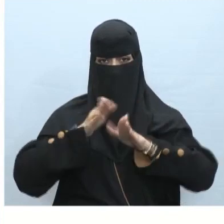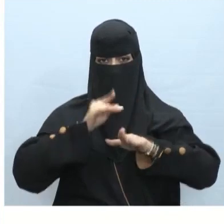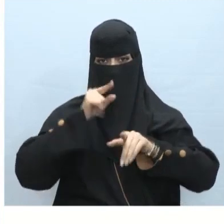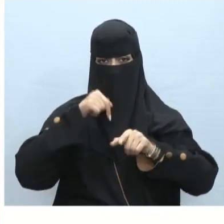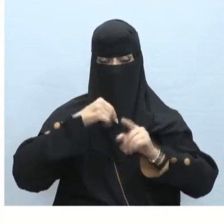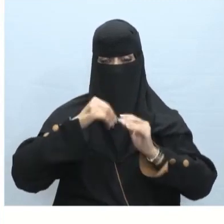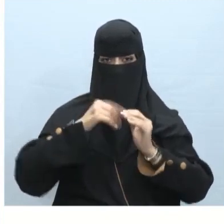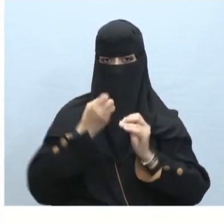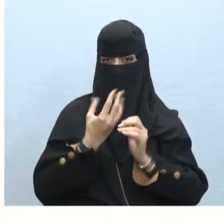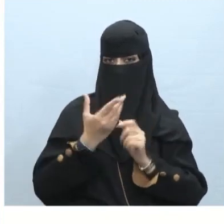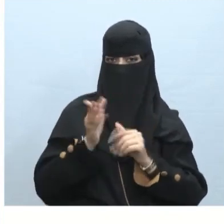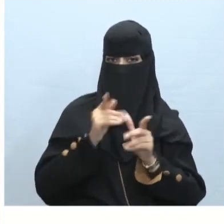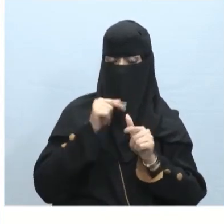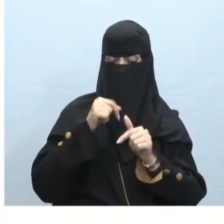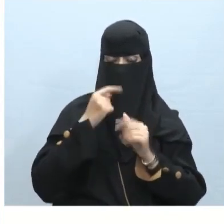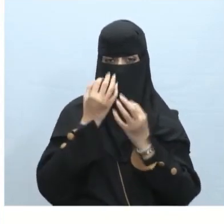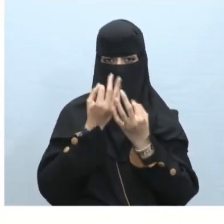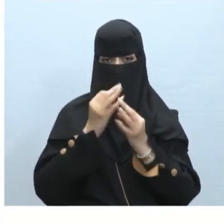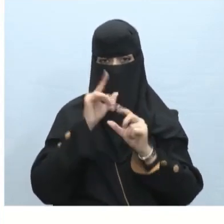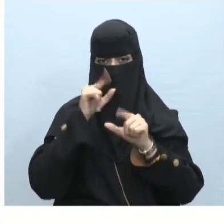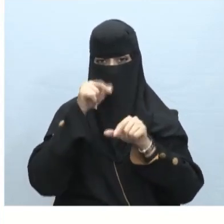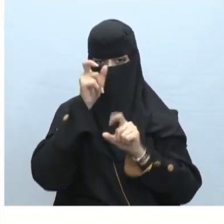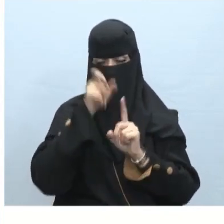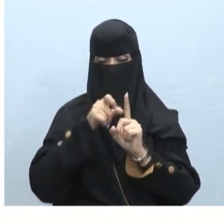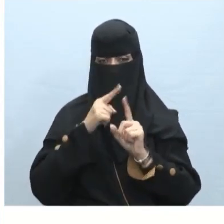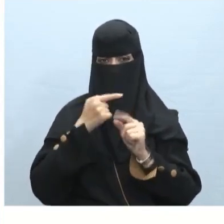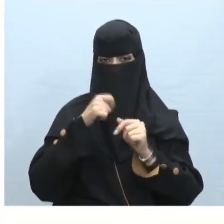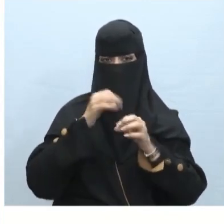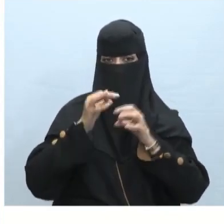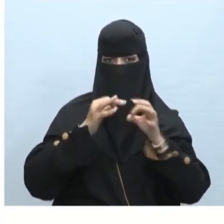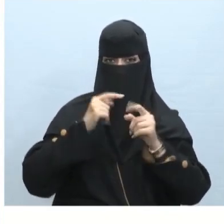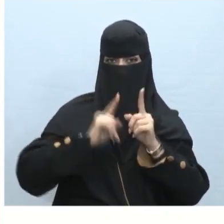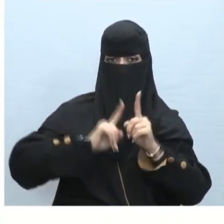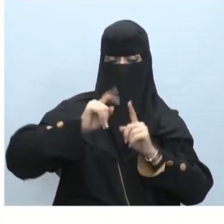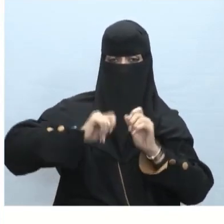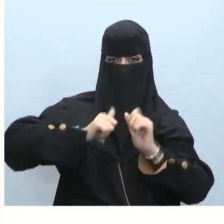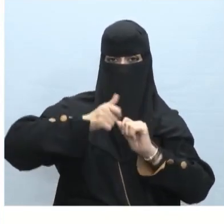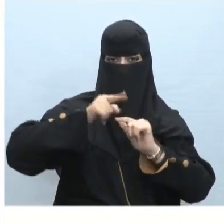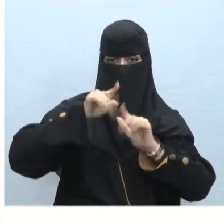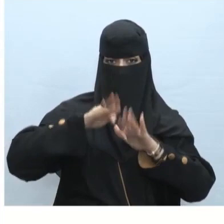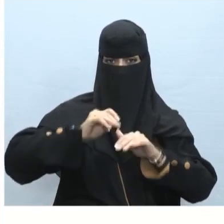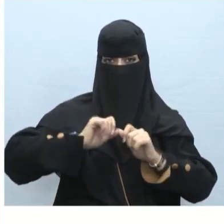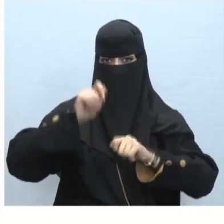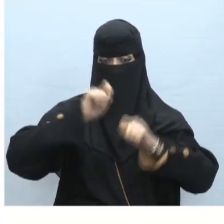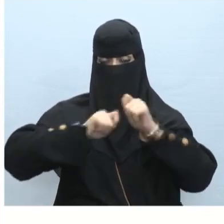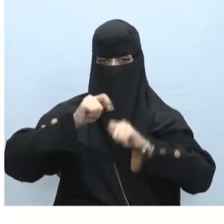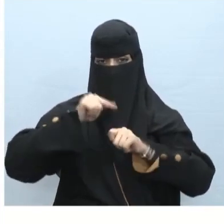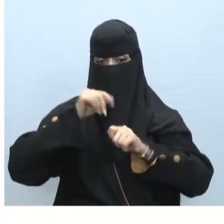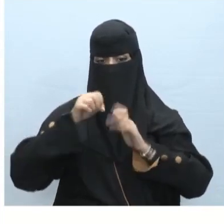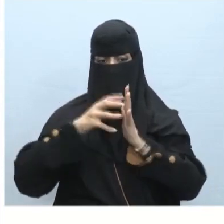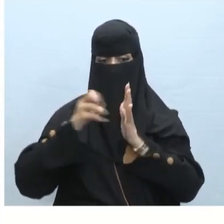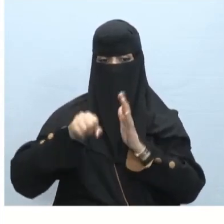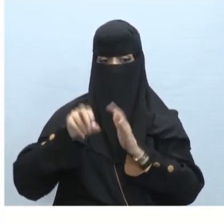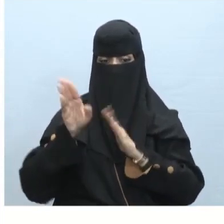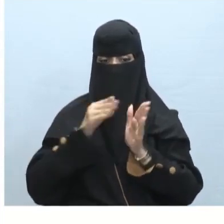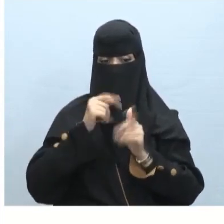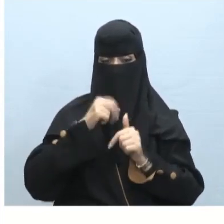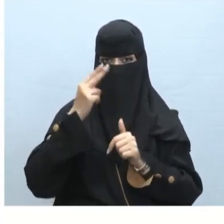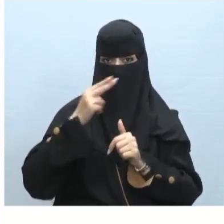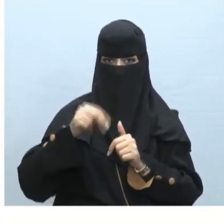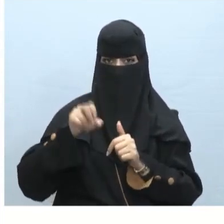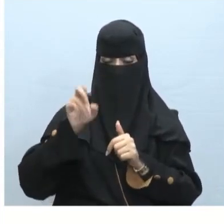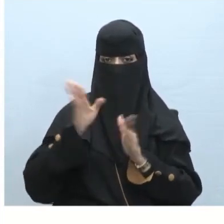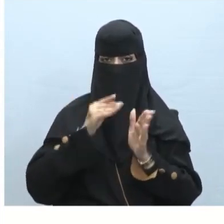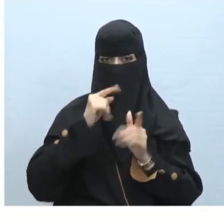ليبدو جميلا وملائم لذوقك الشخصي ولتحقيق ذلك يمكنك استخدام علامتي تبويب تصميم